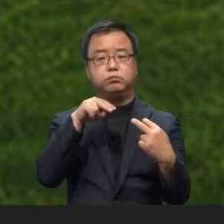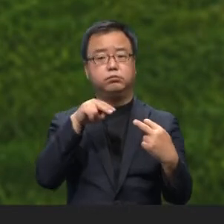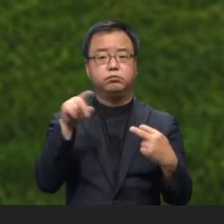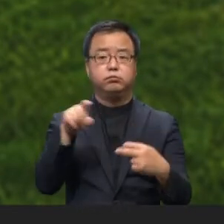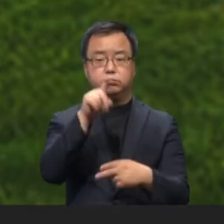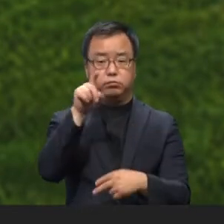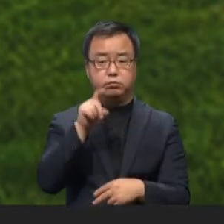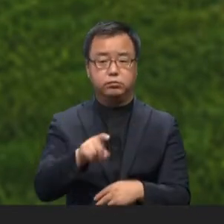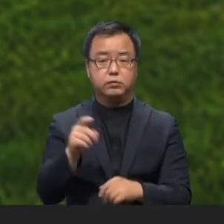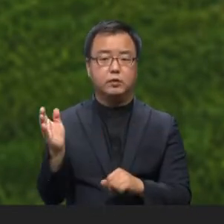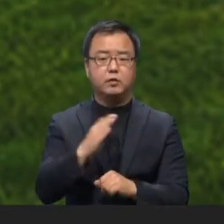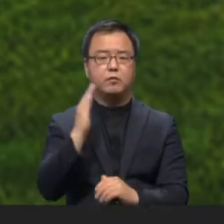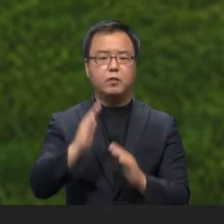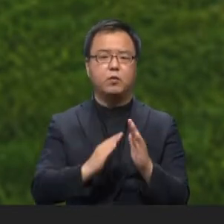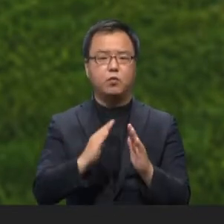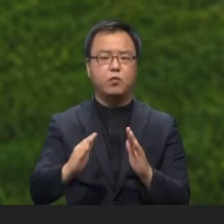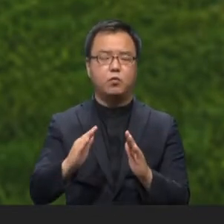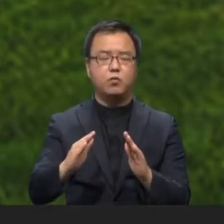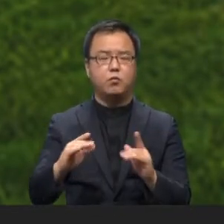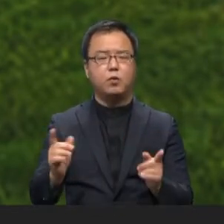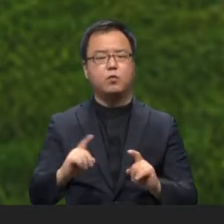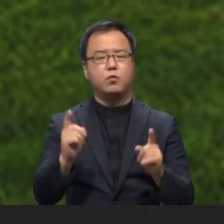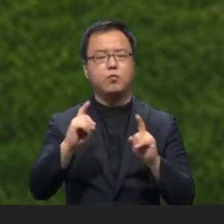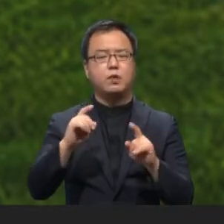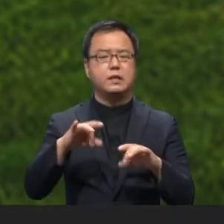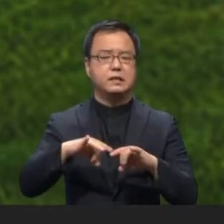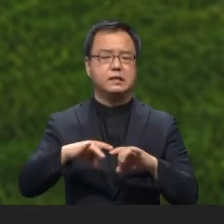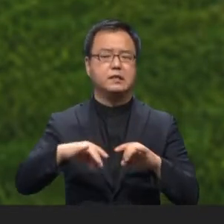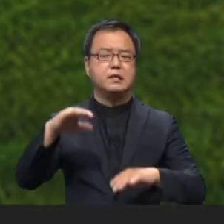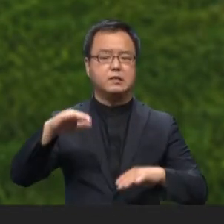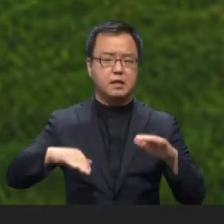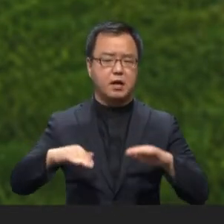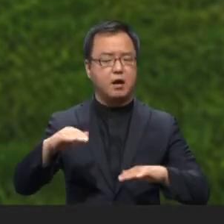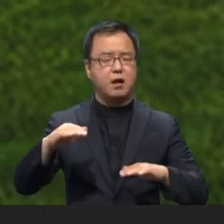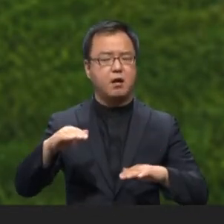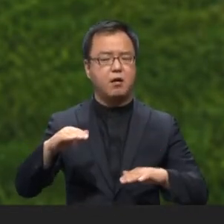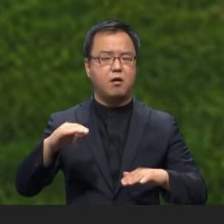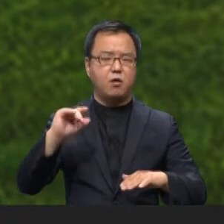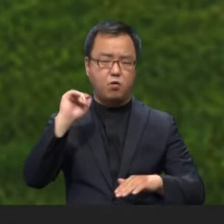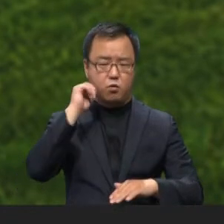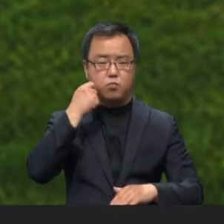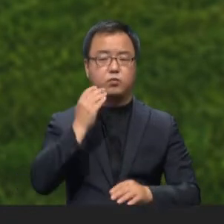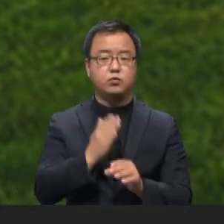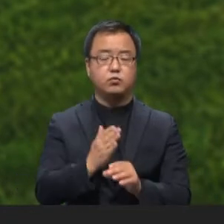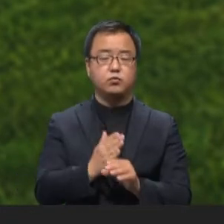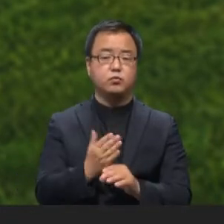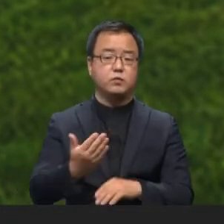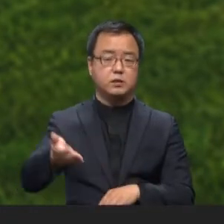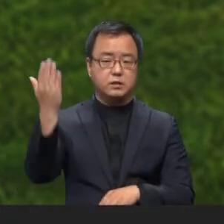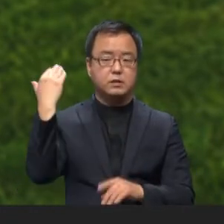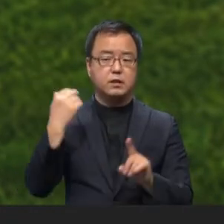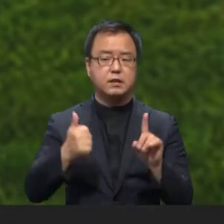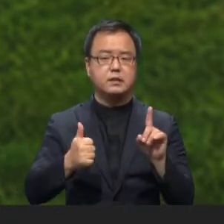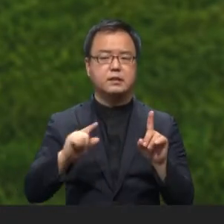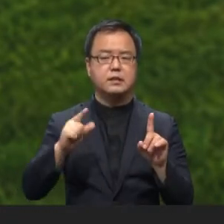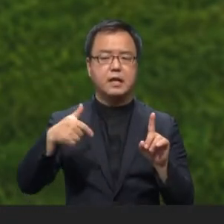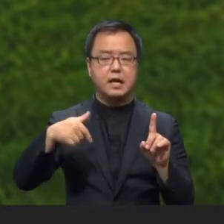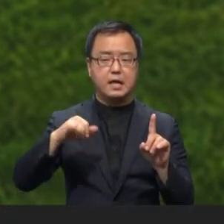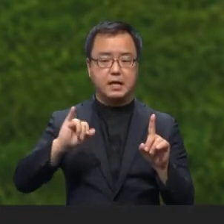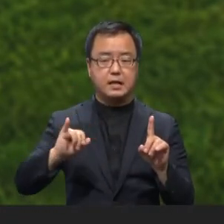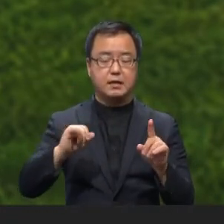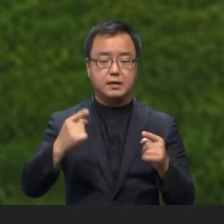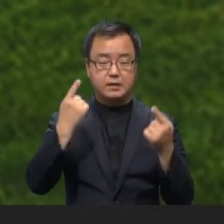공정 속 논란이나 디지털 격차도 만난 치가 않은 숙제입니다 예 실제로 지난 1학기에는 대학가에서 대규모